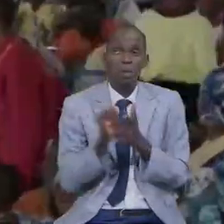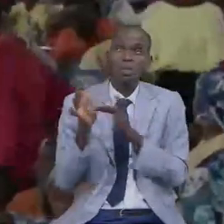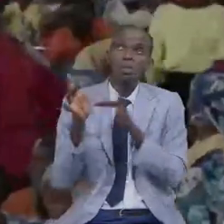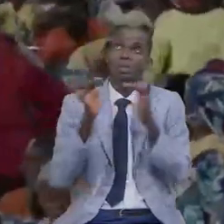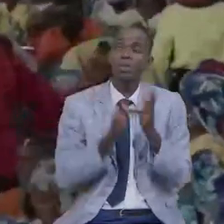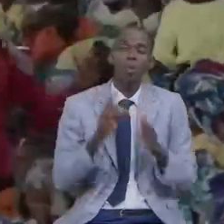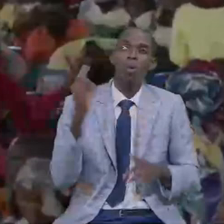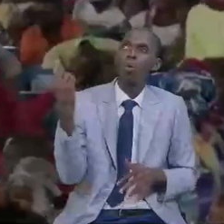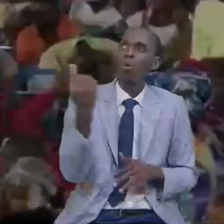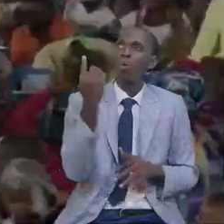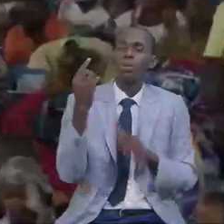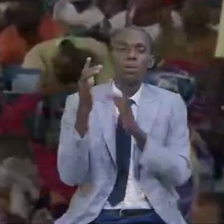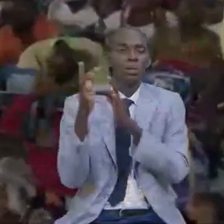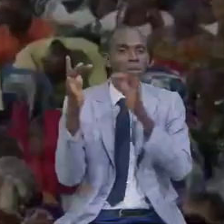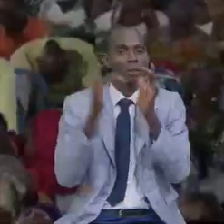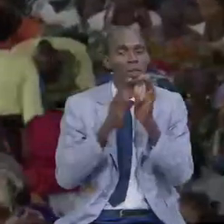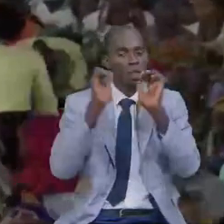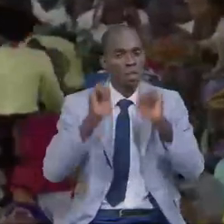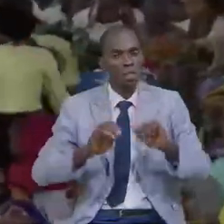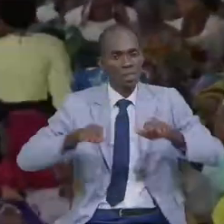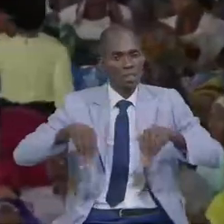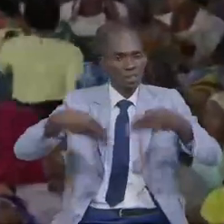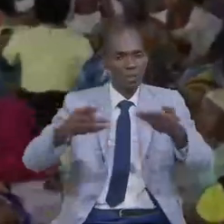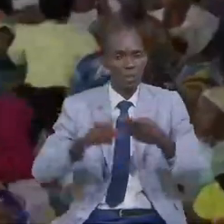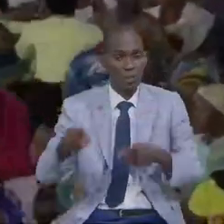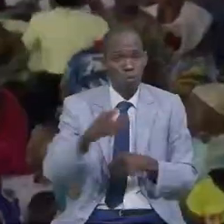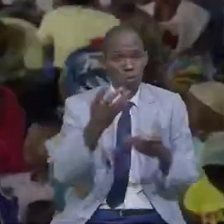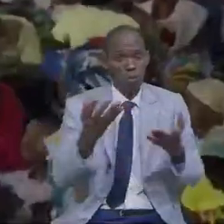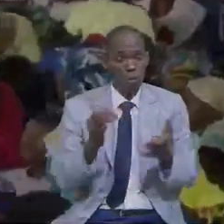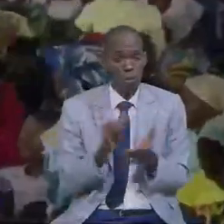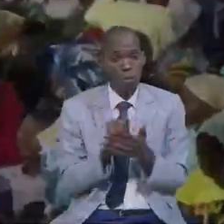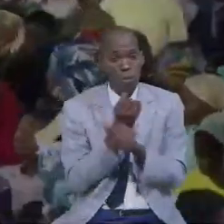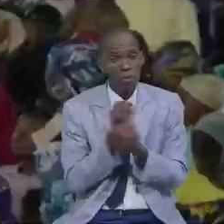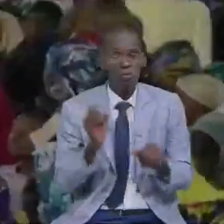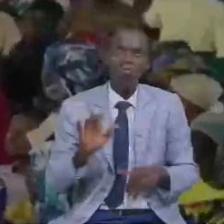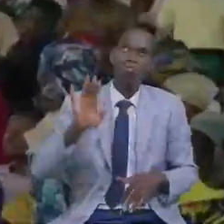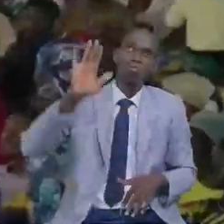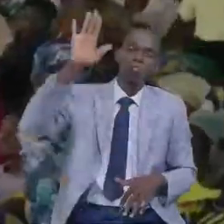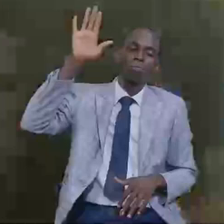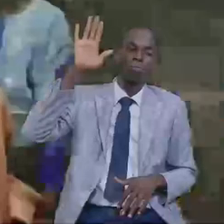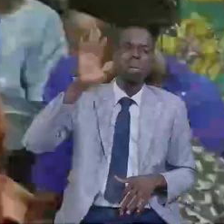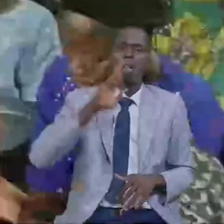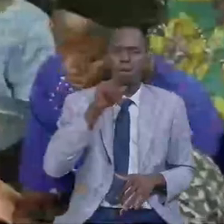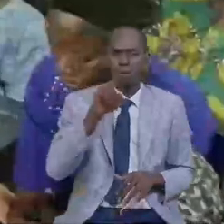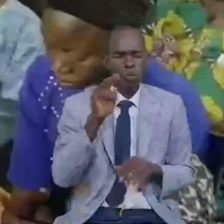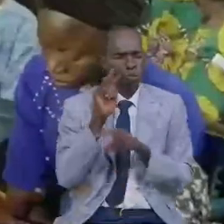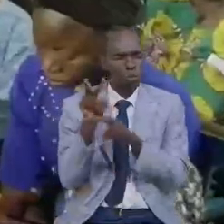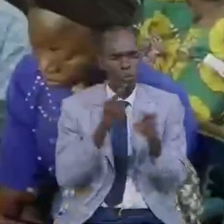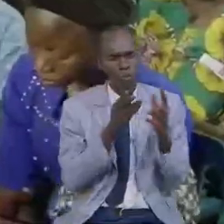Jésus seul peut te donner. Lève simplement cette main en ligne. à la